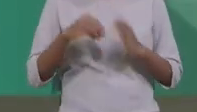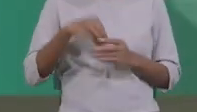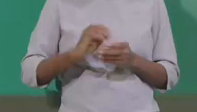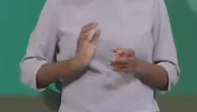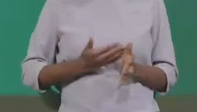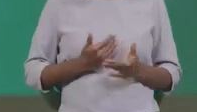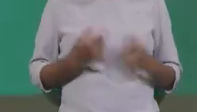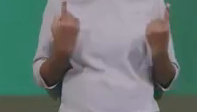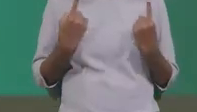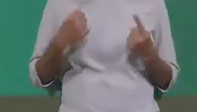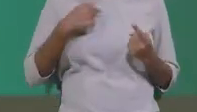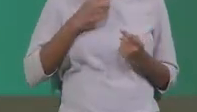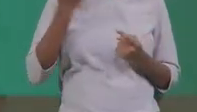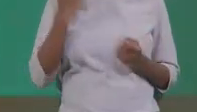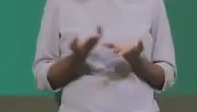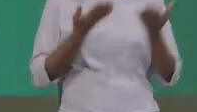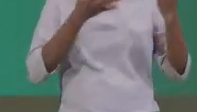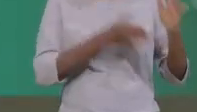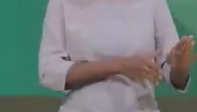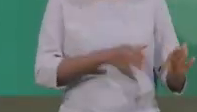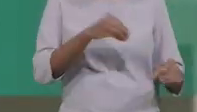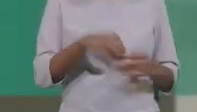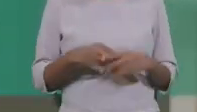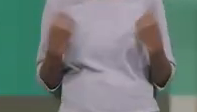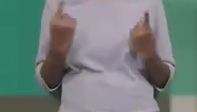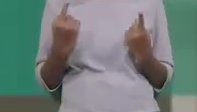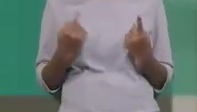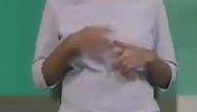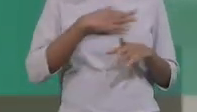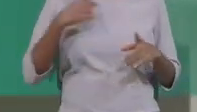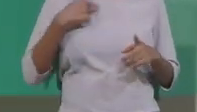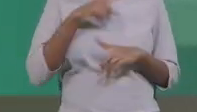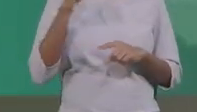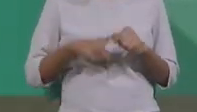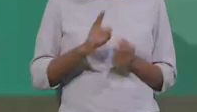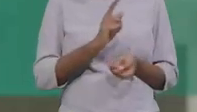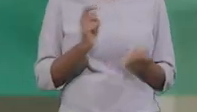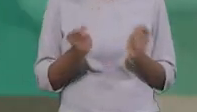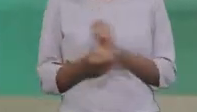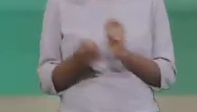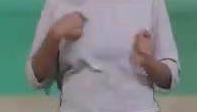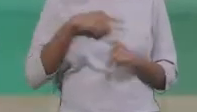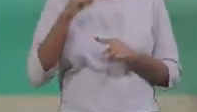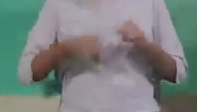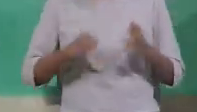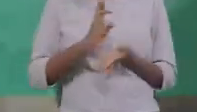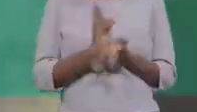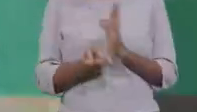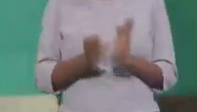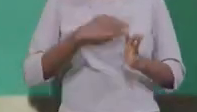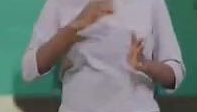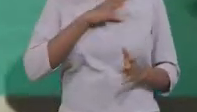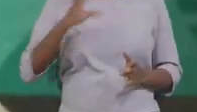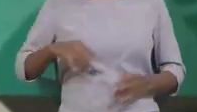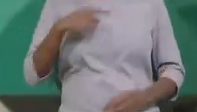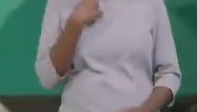désespérés dans nos péchés. Nous étions morts dans nos péchés et dans nos offenses.